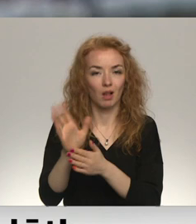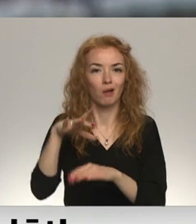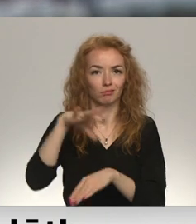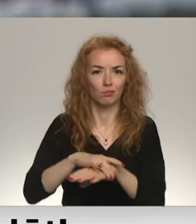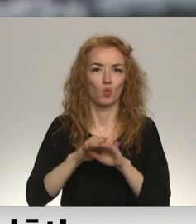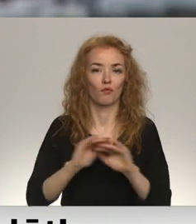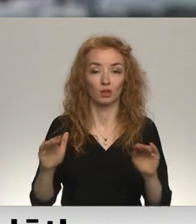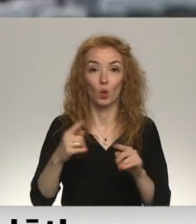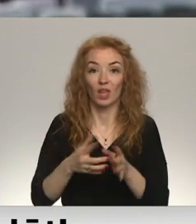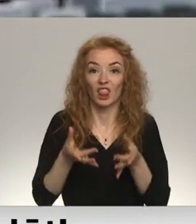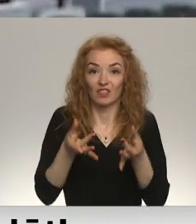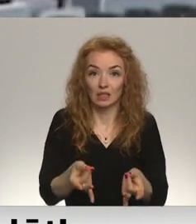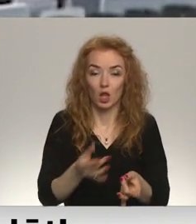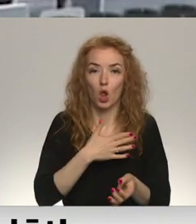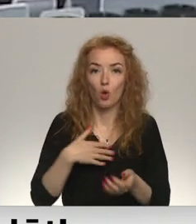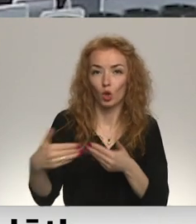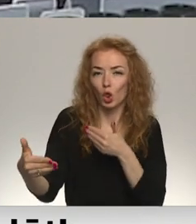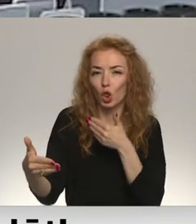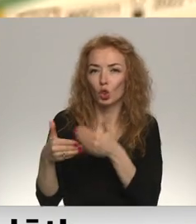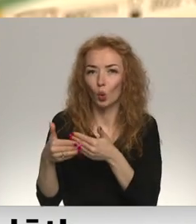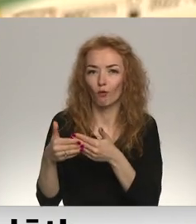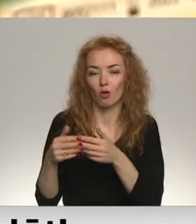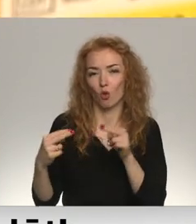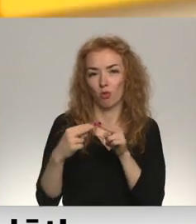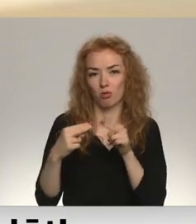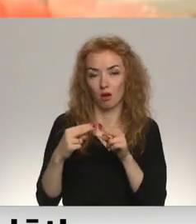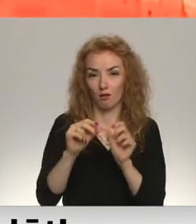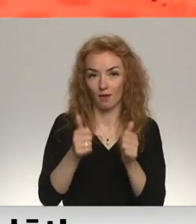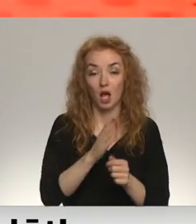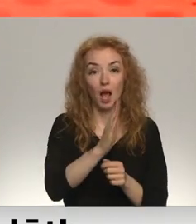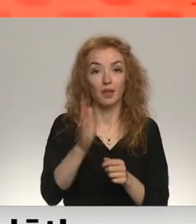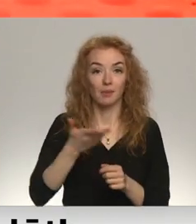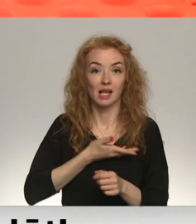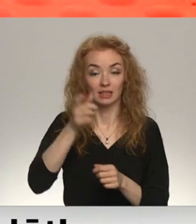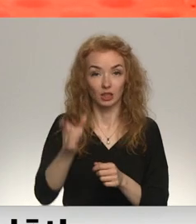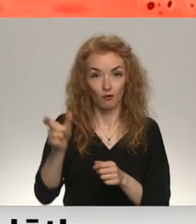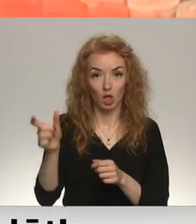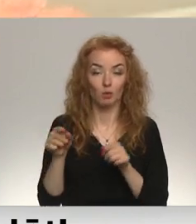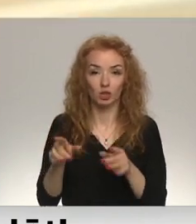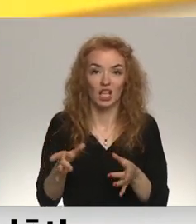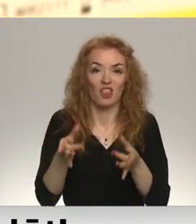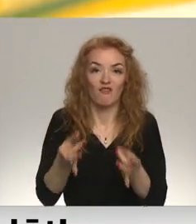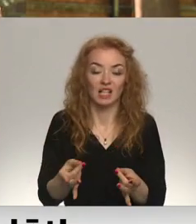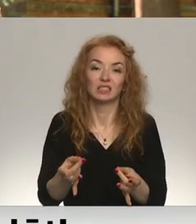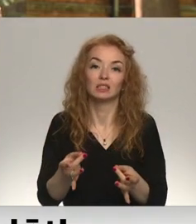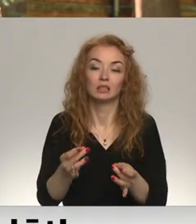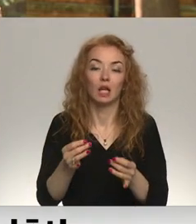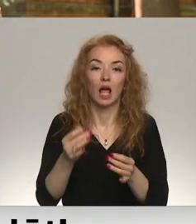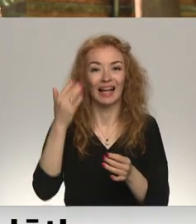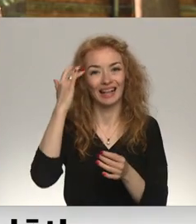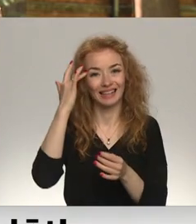Un inficēties iespējams ļoti tuvu kontaktu ceļā. Katram iedzīvotājam šis inficēšanas risks ļoti zems do tajā